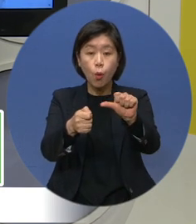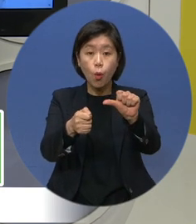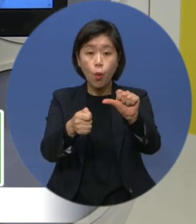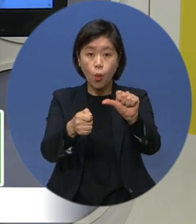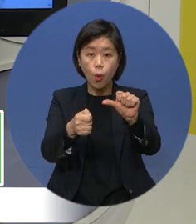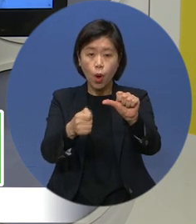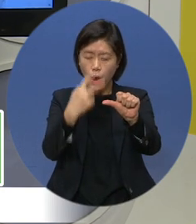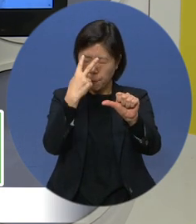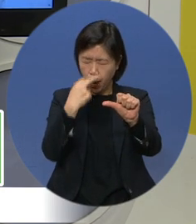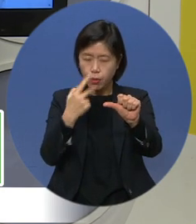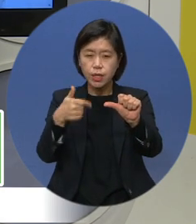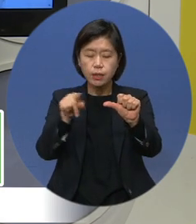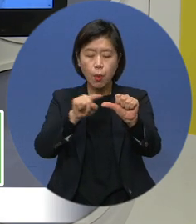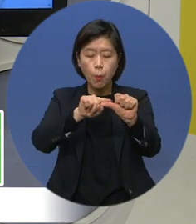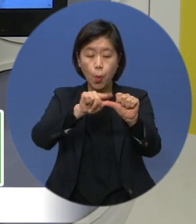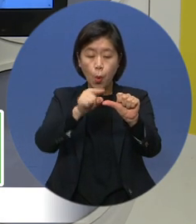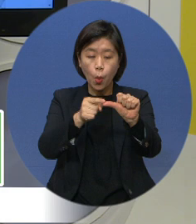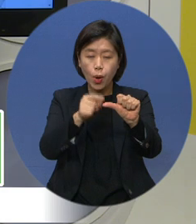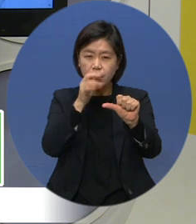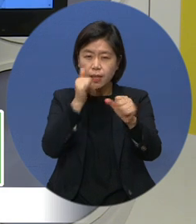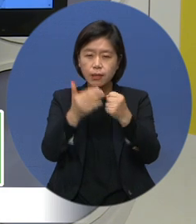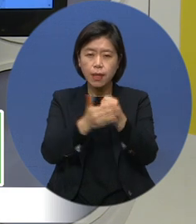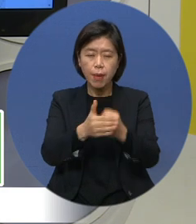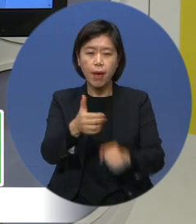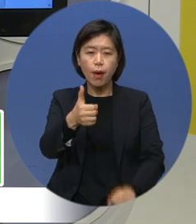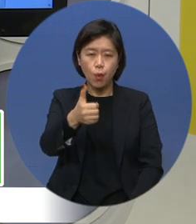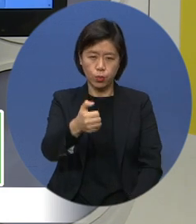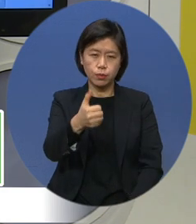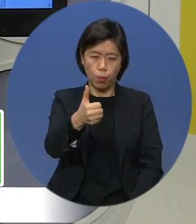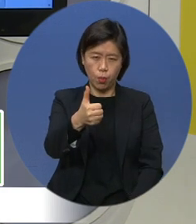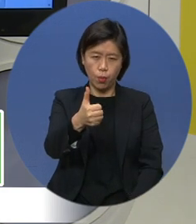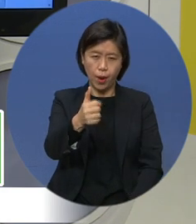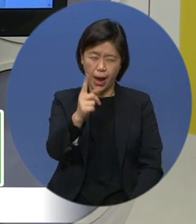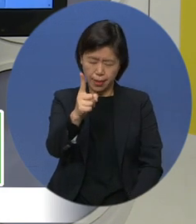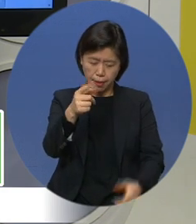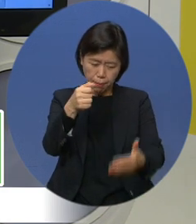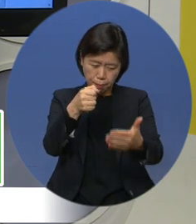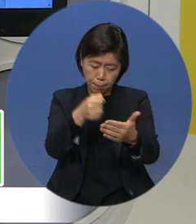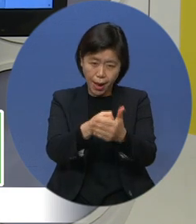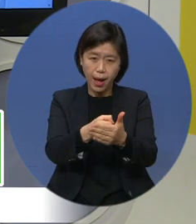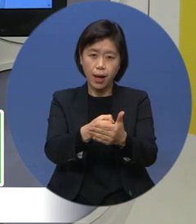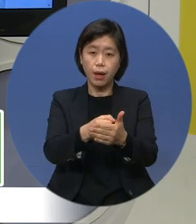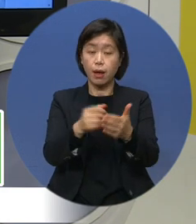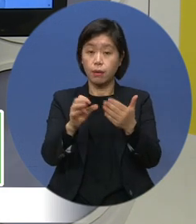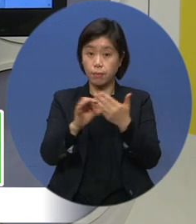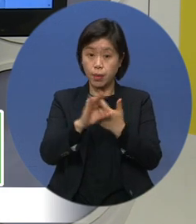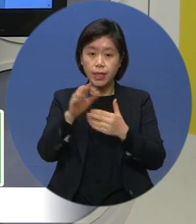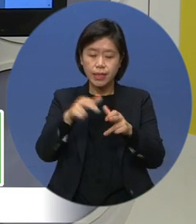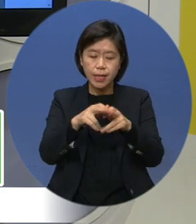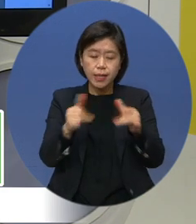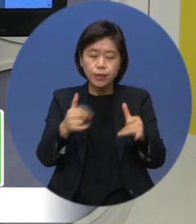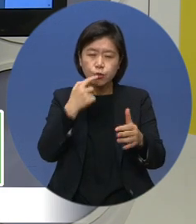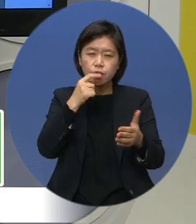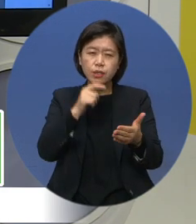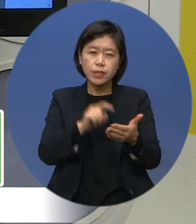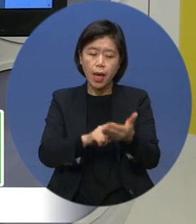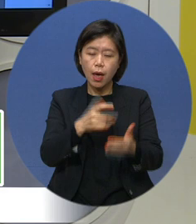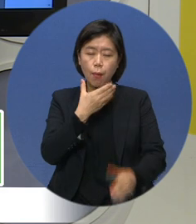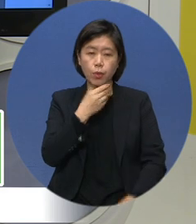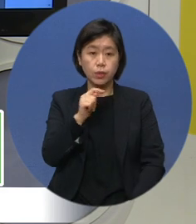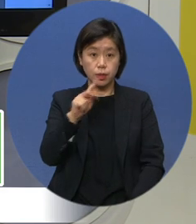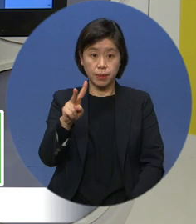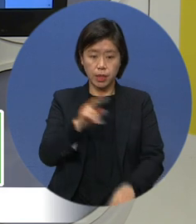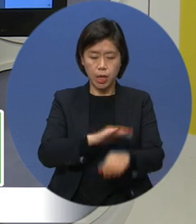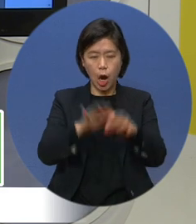위해 볼록하게 표시해 둔 것을 감안해서 채널 번호를 55번 으로 하면 장애인들이 쉽게 복지 tv 를 볼 수